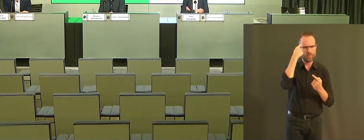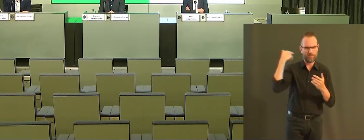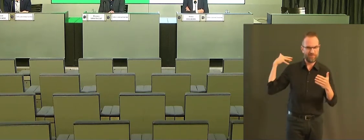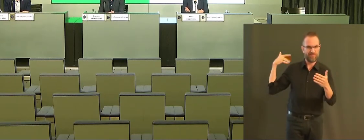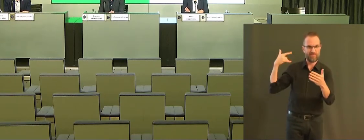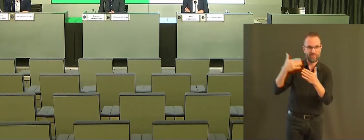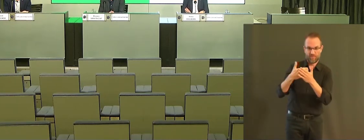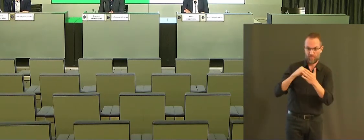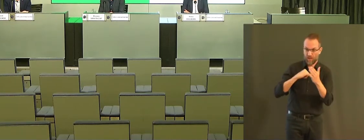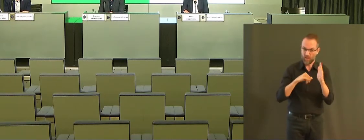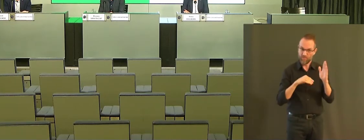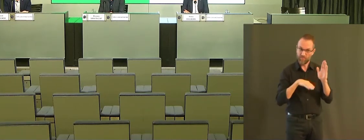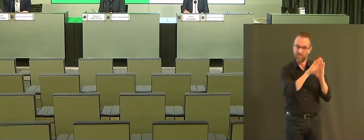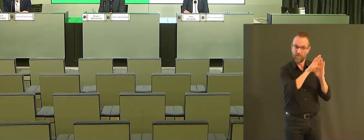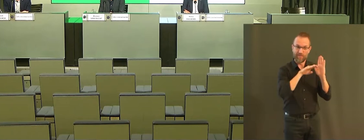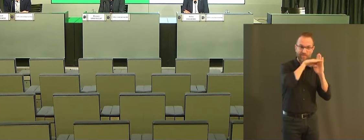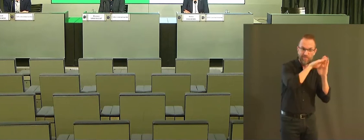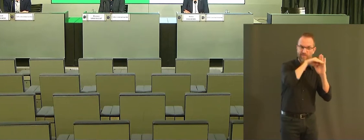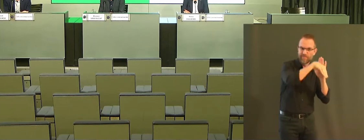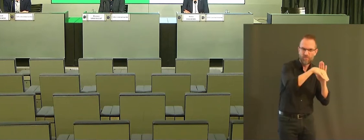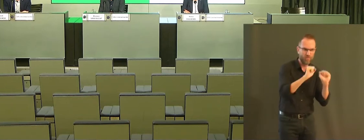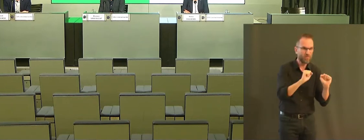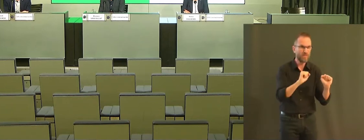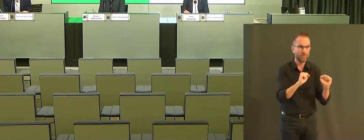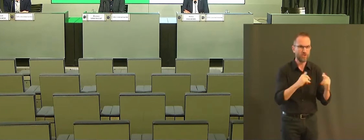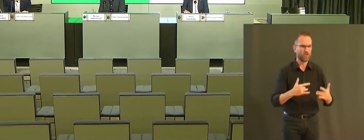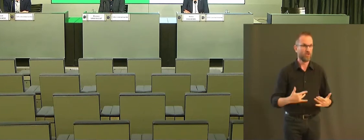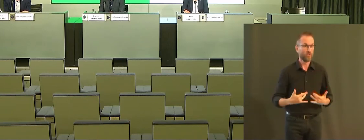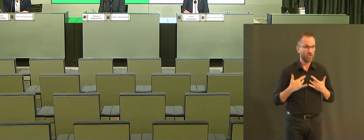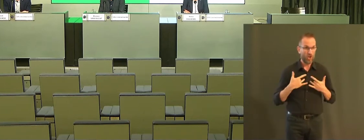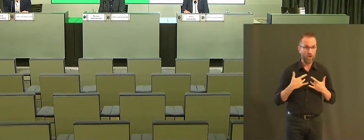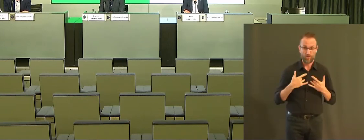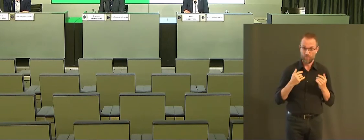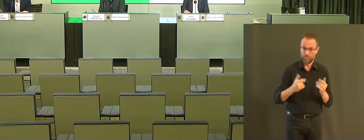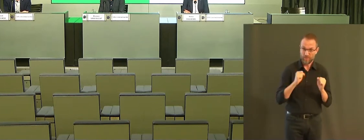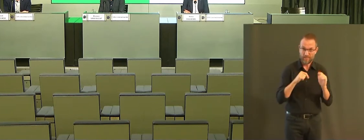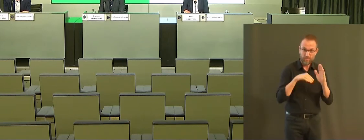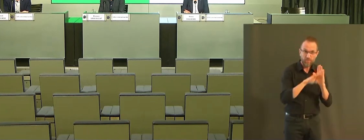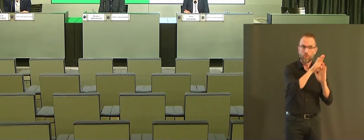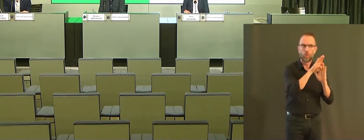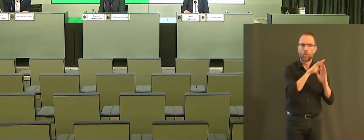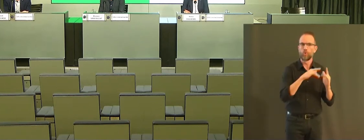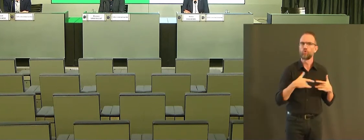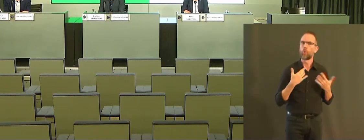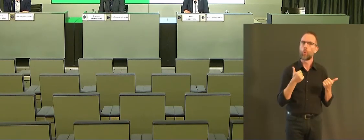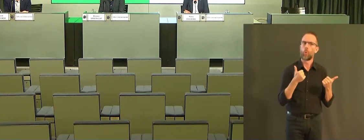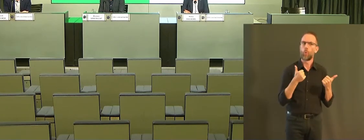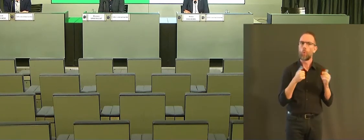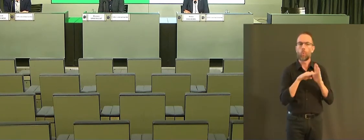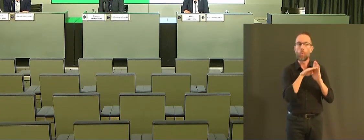attendu qu'un effet soit visible ? Peut-on éventuellement dire qu'il n'y aucune influence visible ou que les conséquences sont négligeables ?